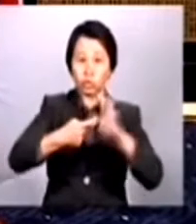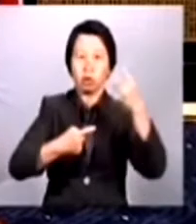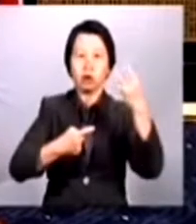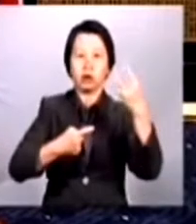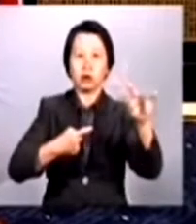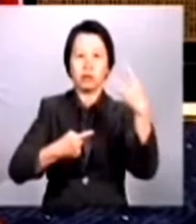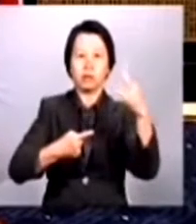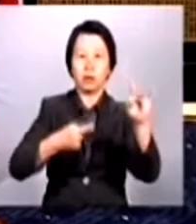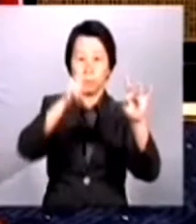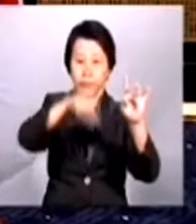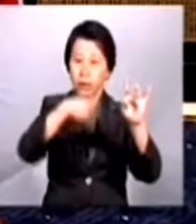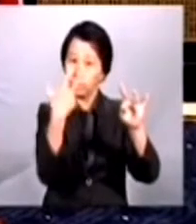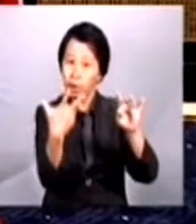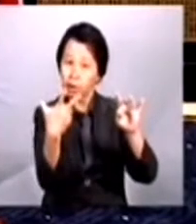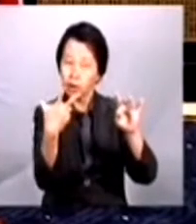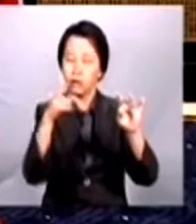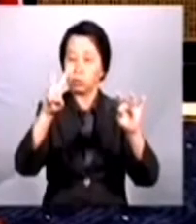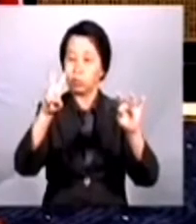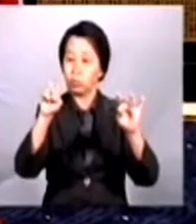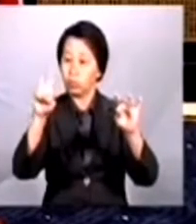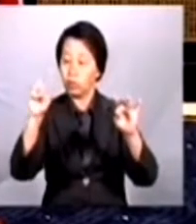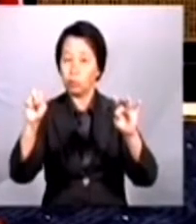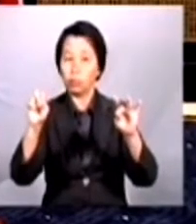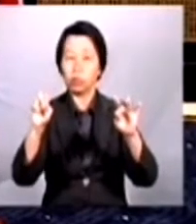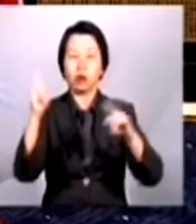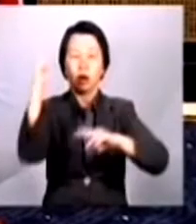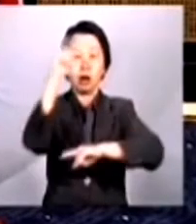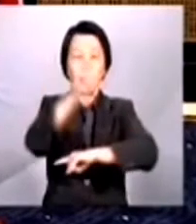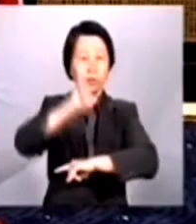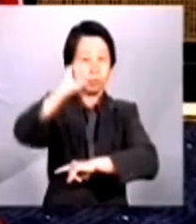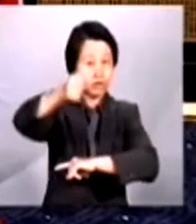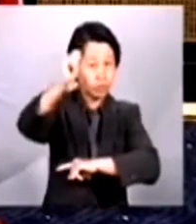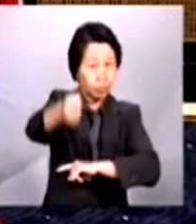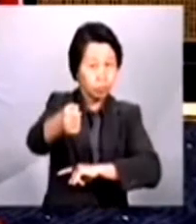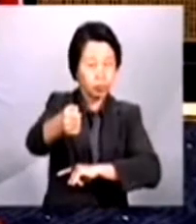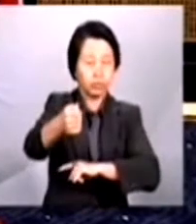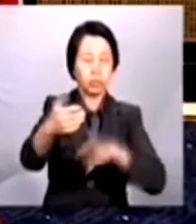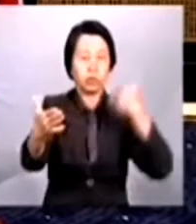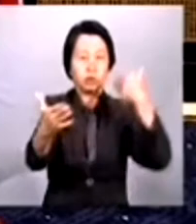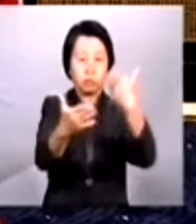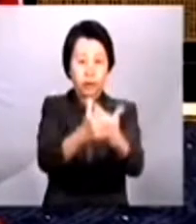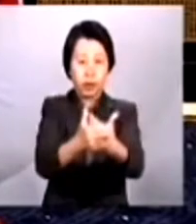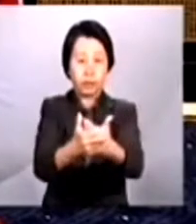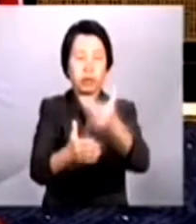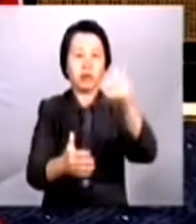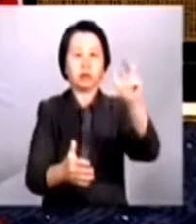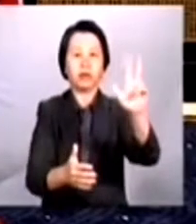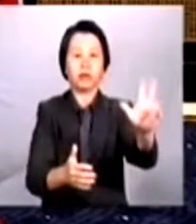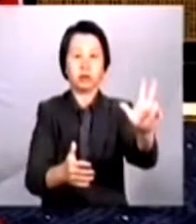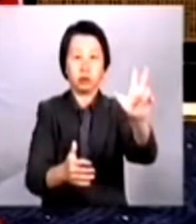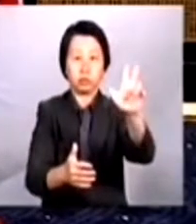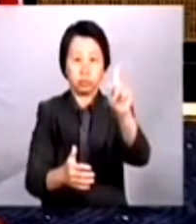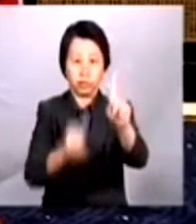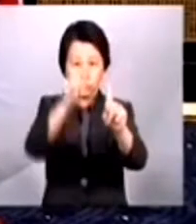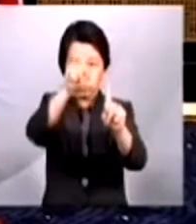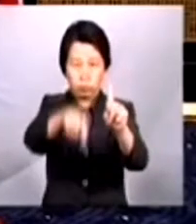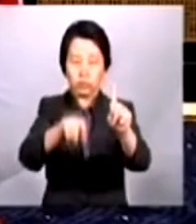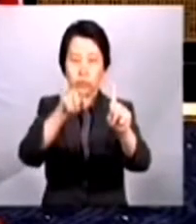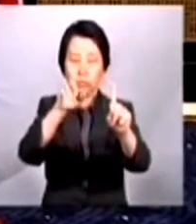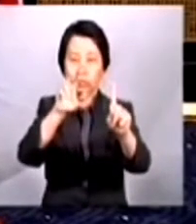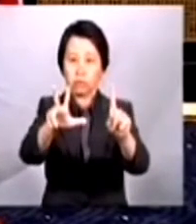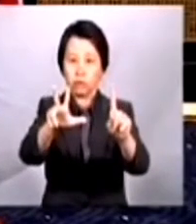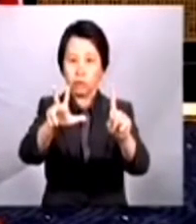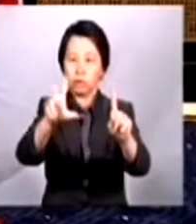18 much 2020 yaitu lusa hingga 31 Maret 2002 puluh